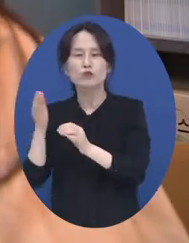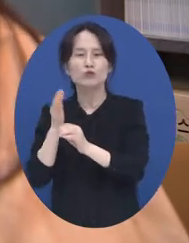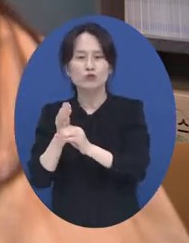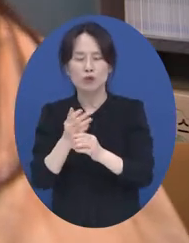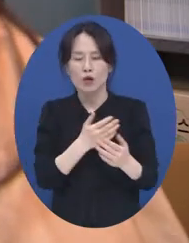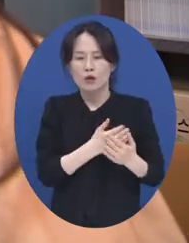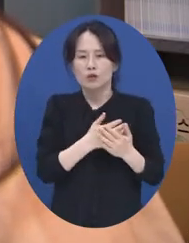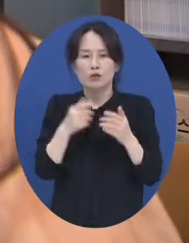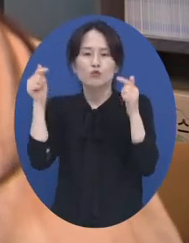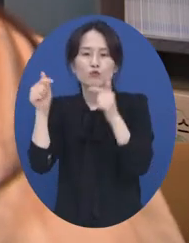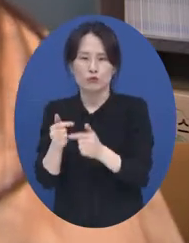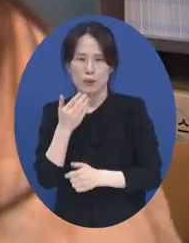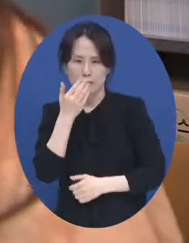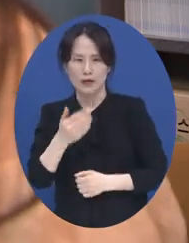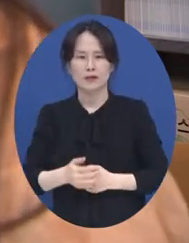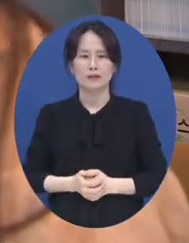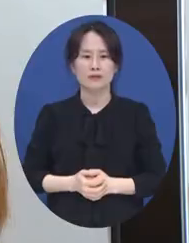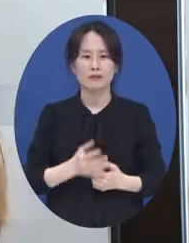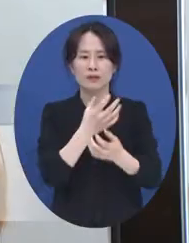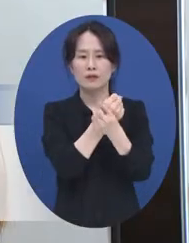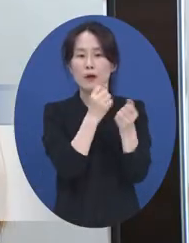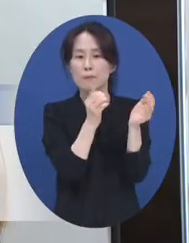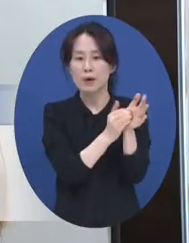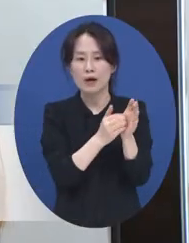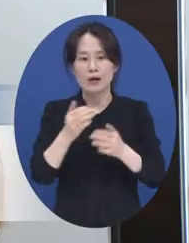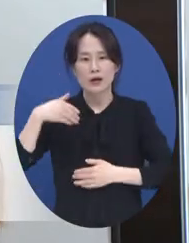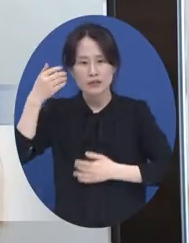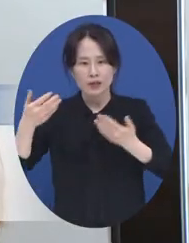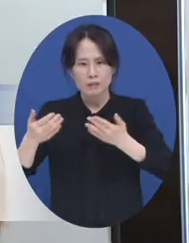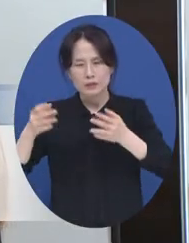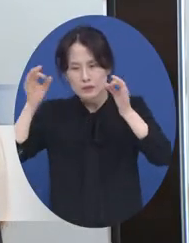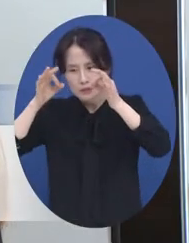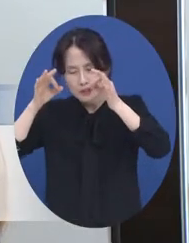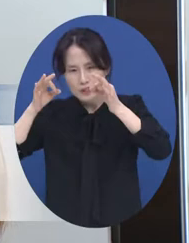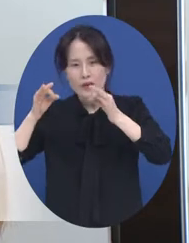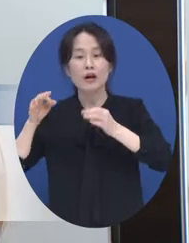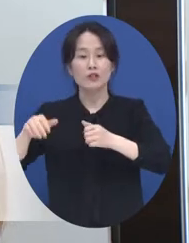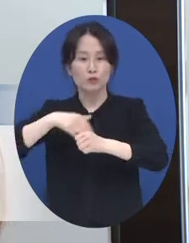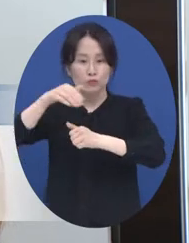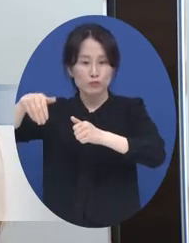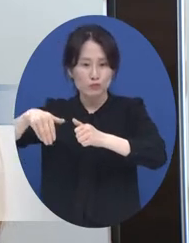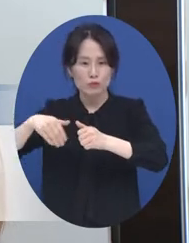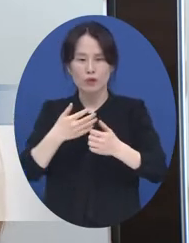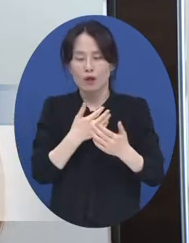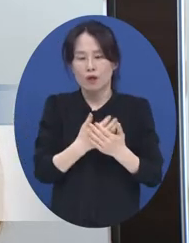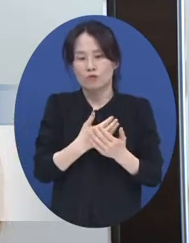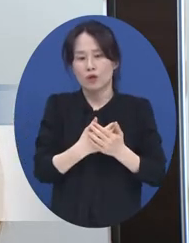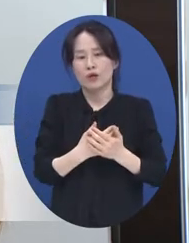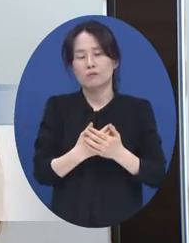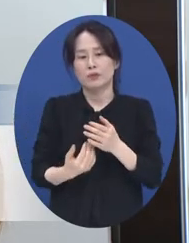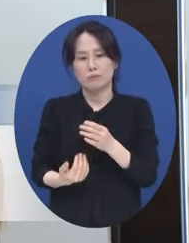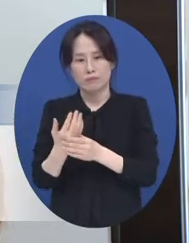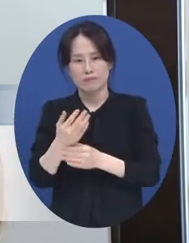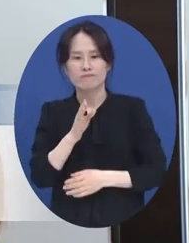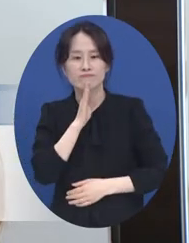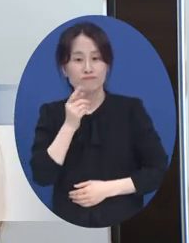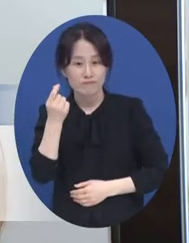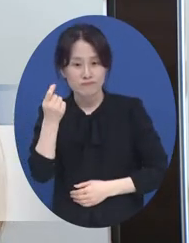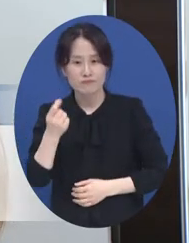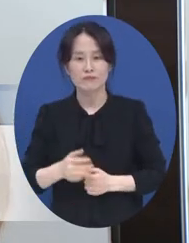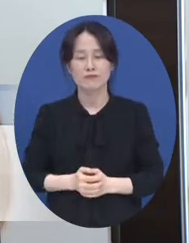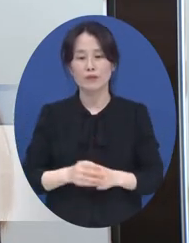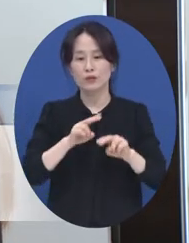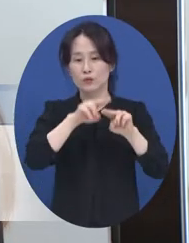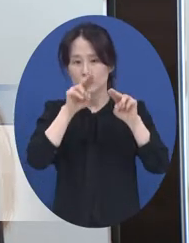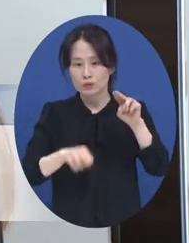동안 불안감을 결어 줍니다 계약이 이제 만료되면 그 다음 이를 또 이어 가야 되는 성에서 불안감이